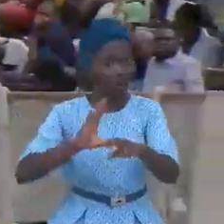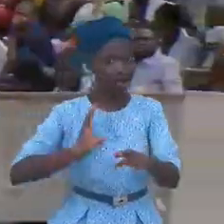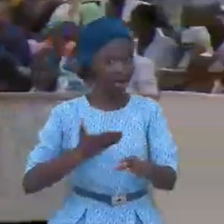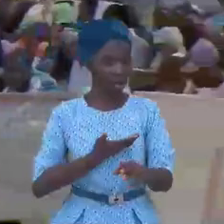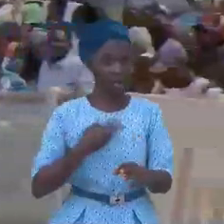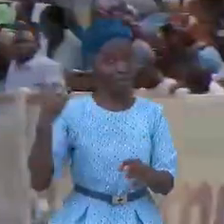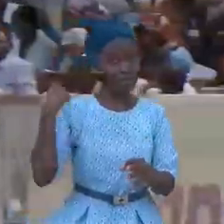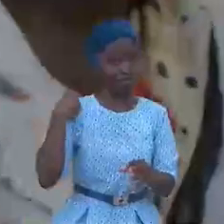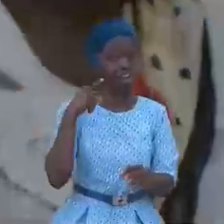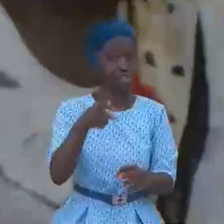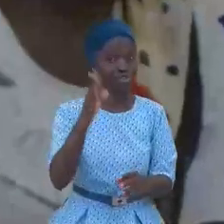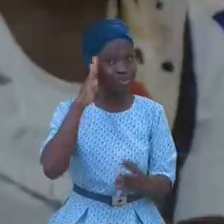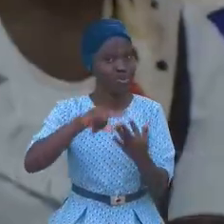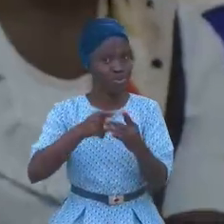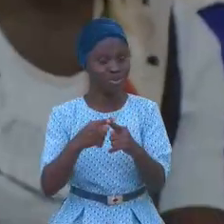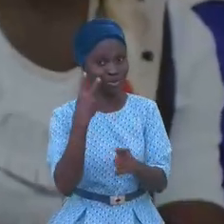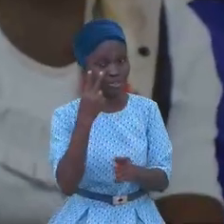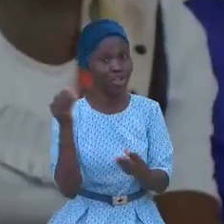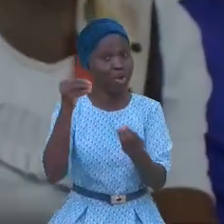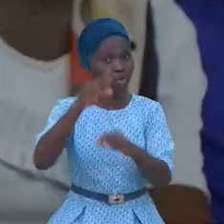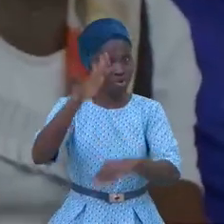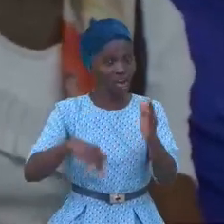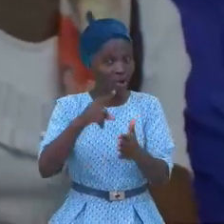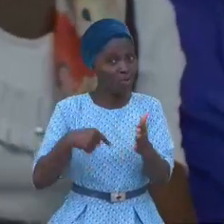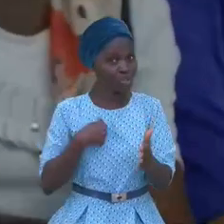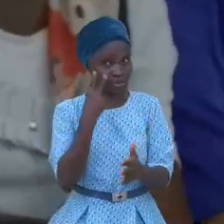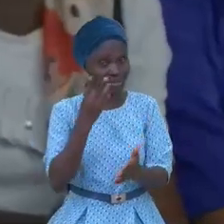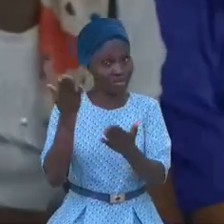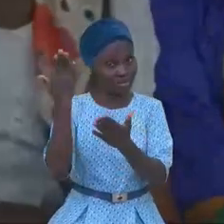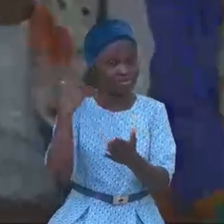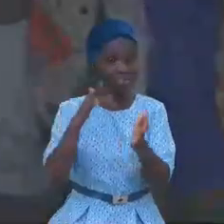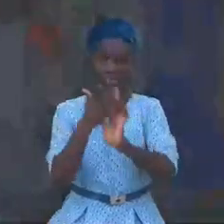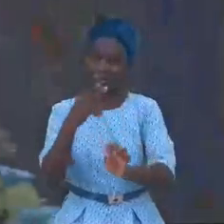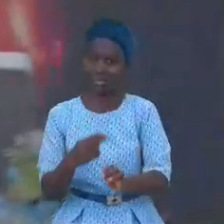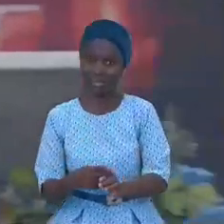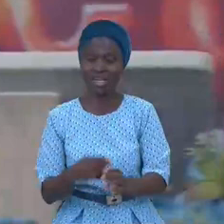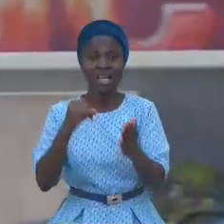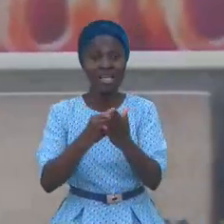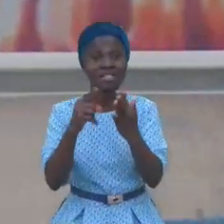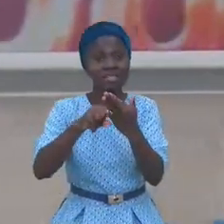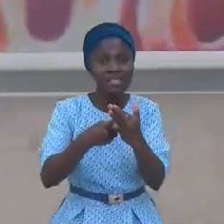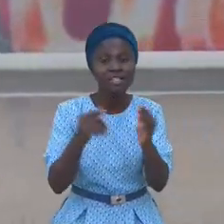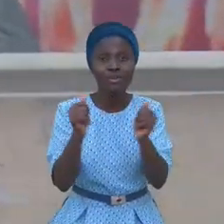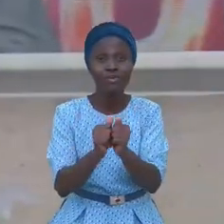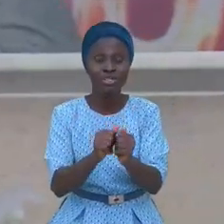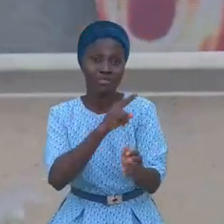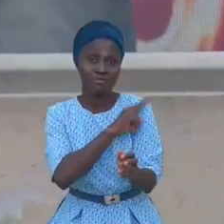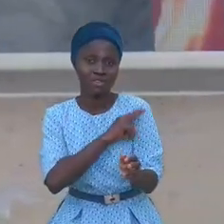nous avons vu. Tu iras plus loin que là où nous sommes allés. Ça commence par la